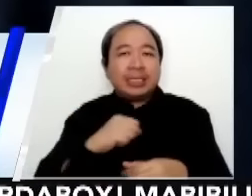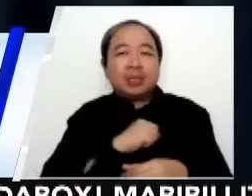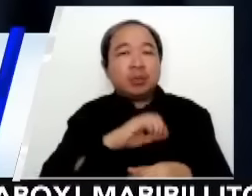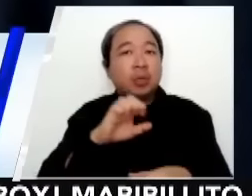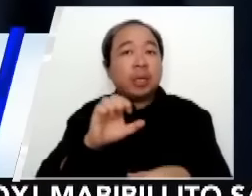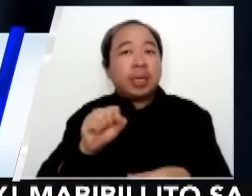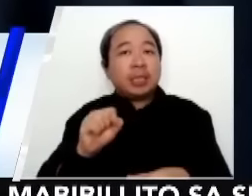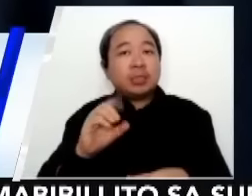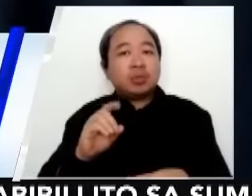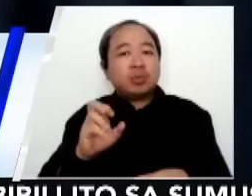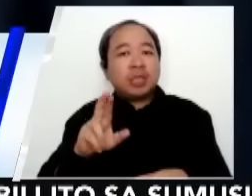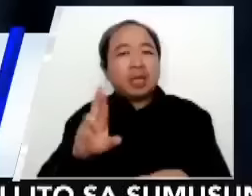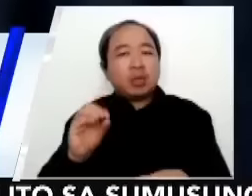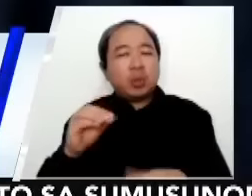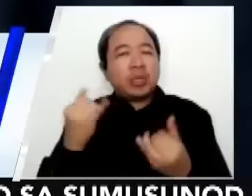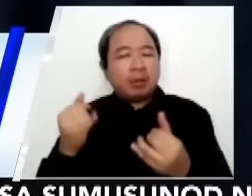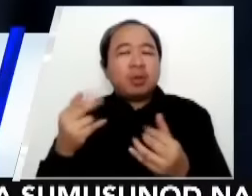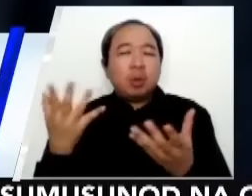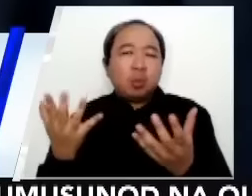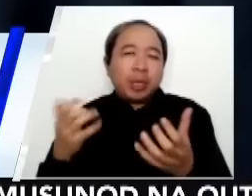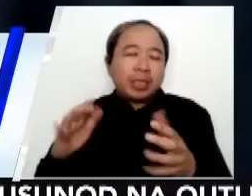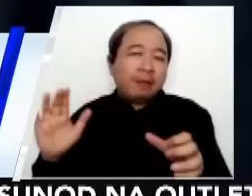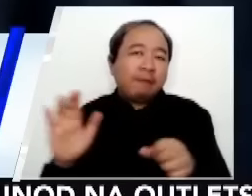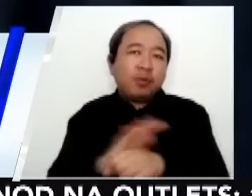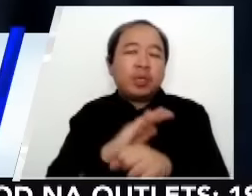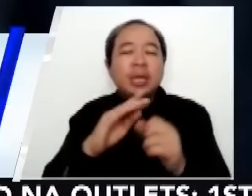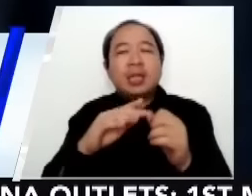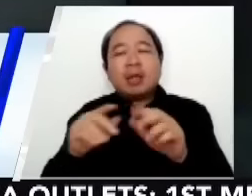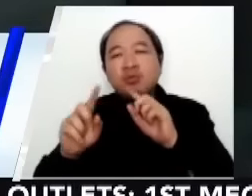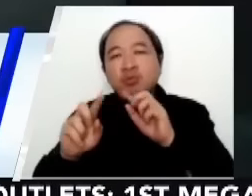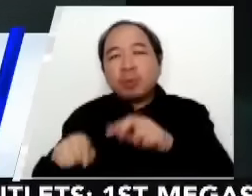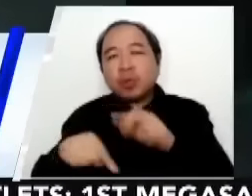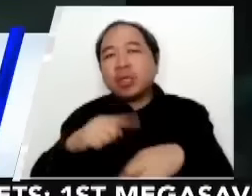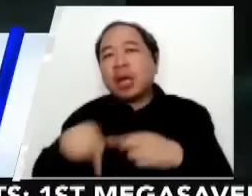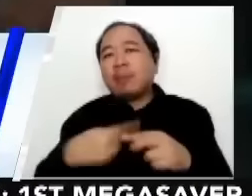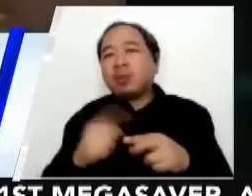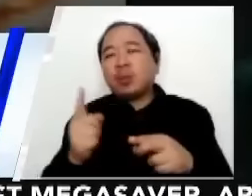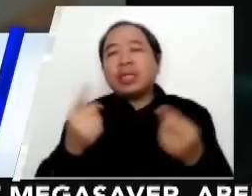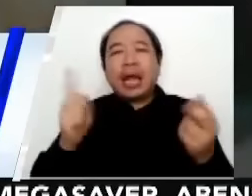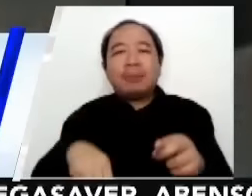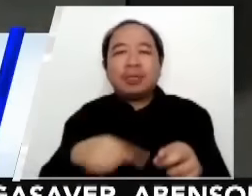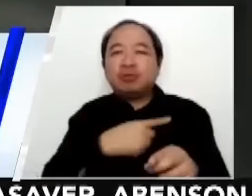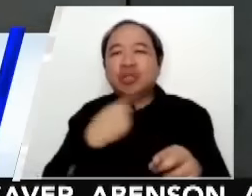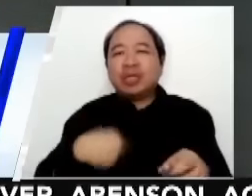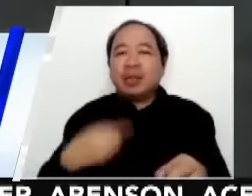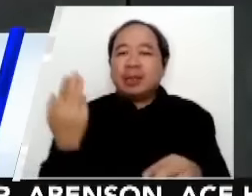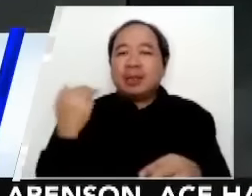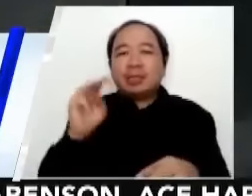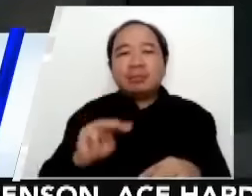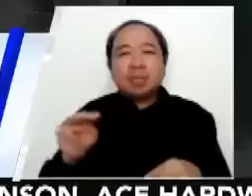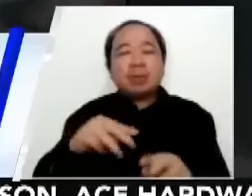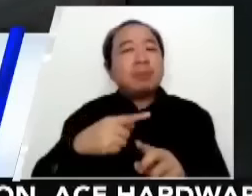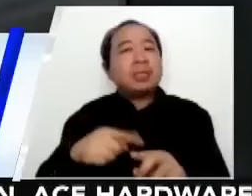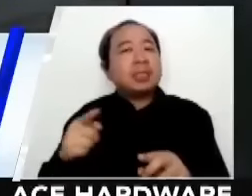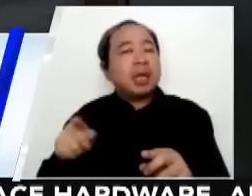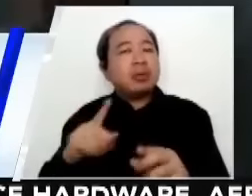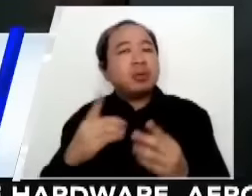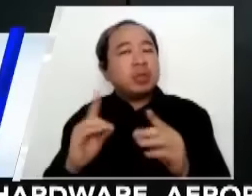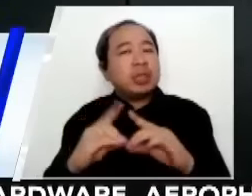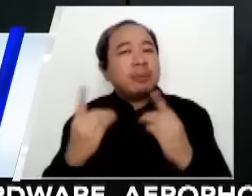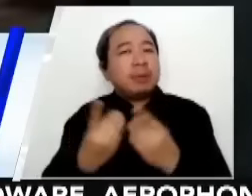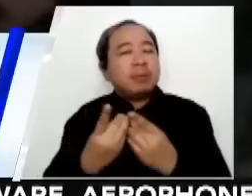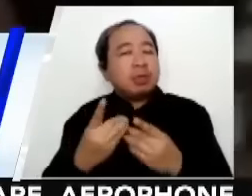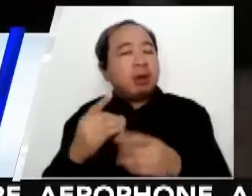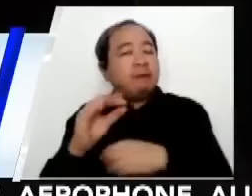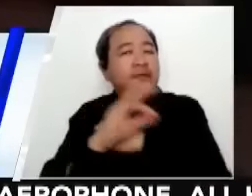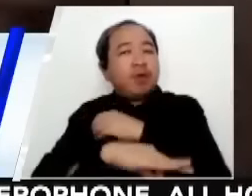tungkol sa pagharang ng China sa resupply mission sa Ayungin nitong Lunes. Pati na ang mga ginagawang hakbang ng Department of Foreign Affairs na dapat